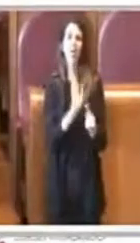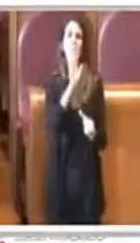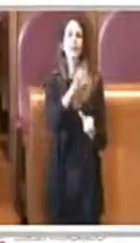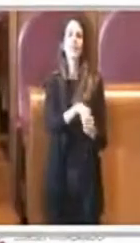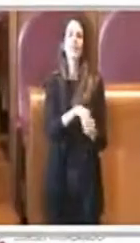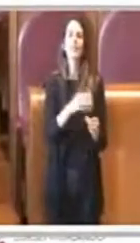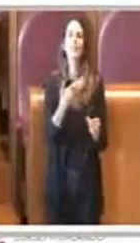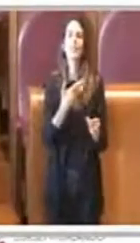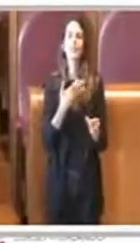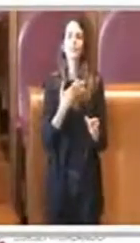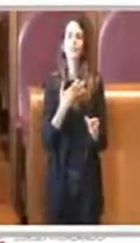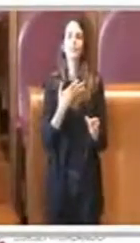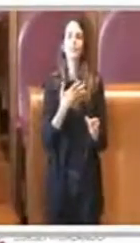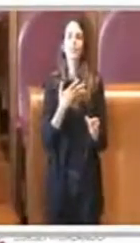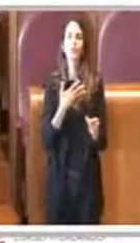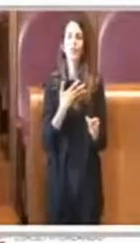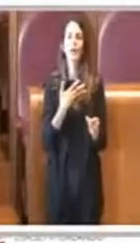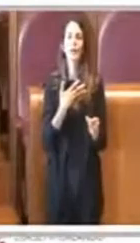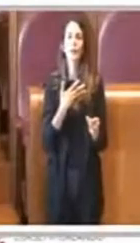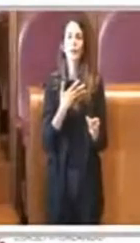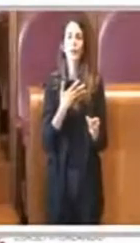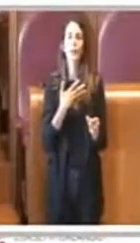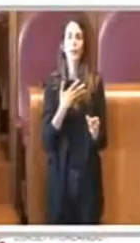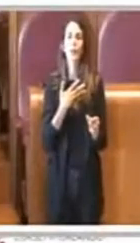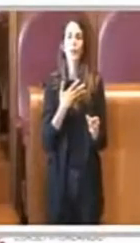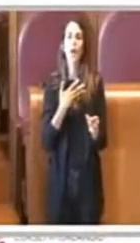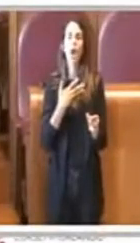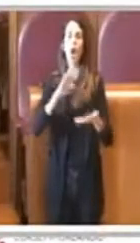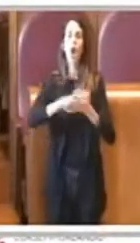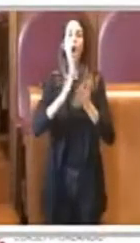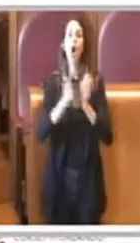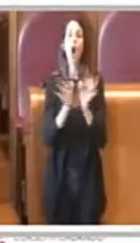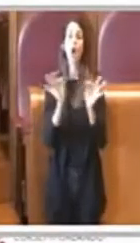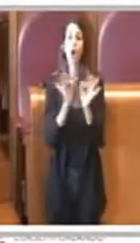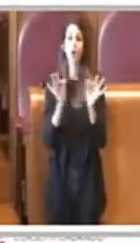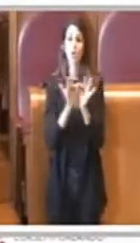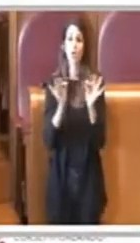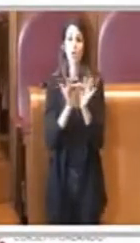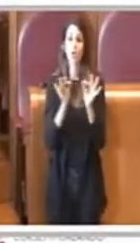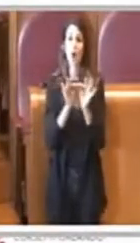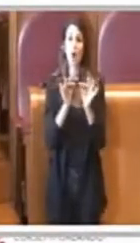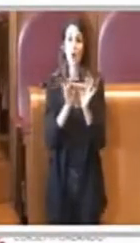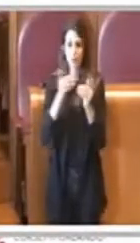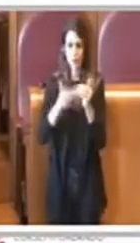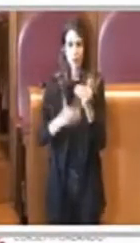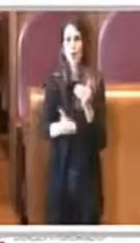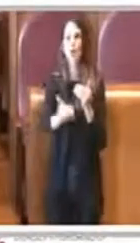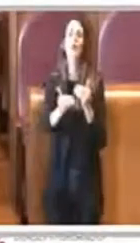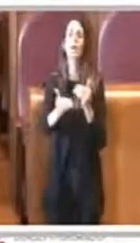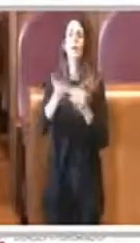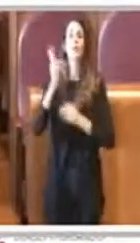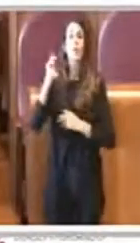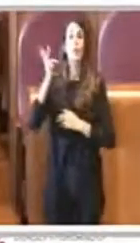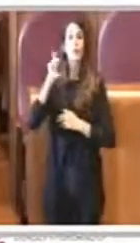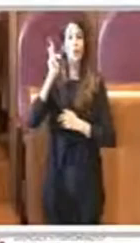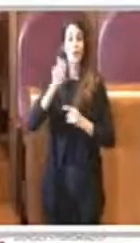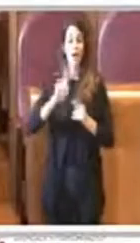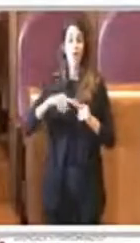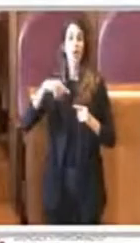il prolungamento delle concessioni in essere, che ovviamente da febbraio in poi non sono